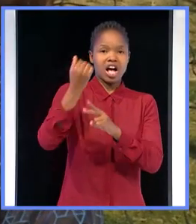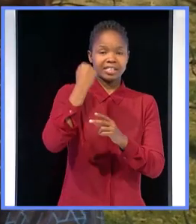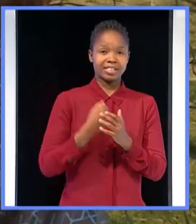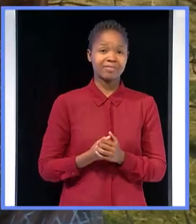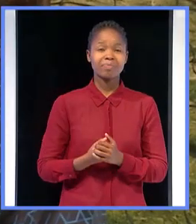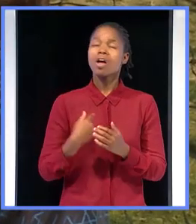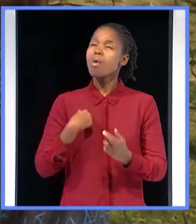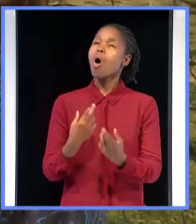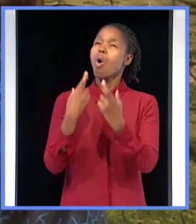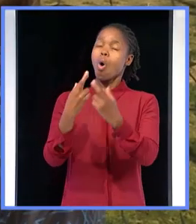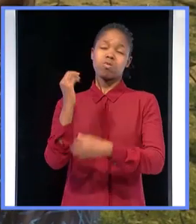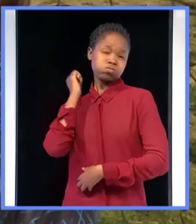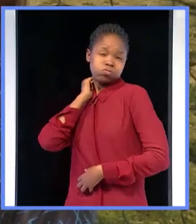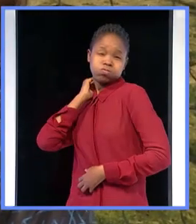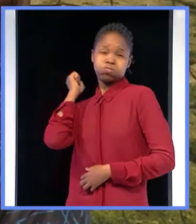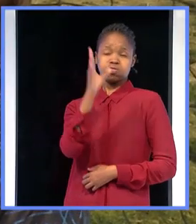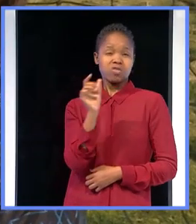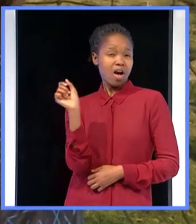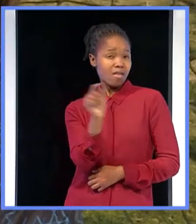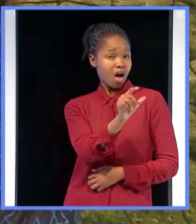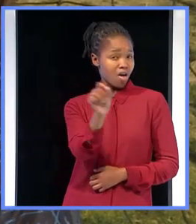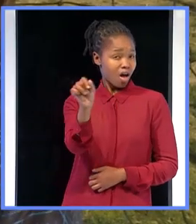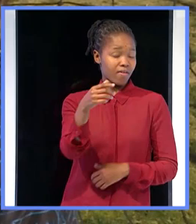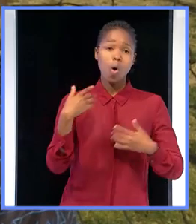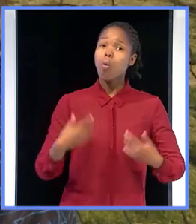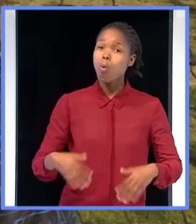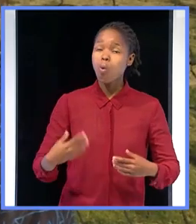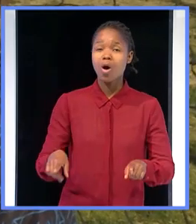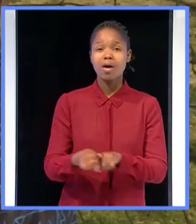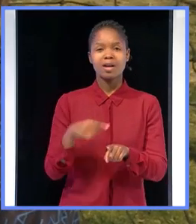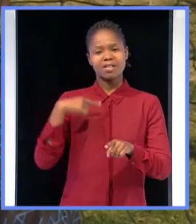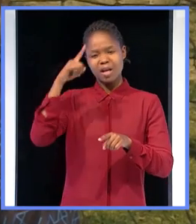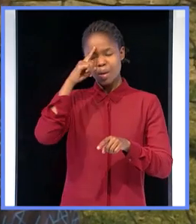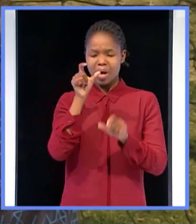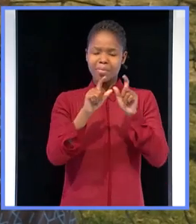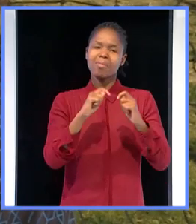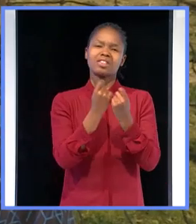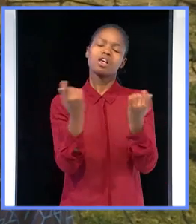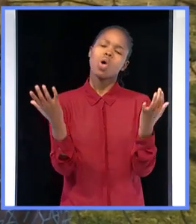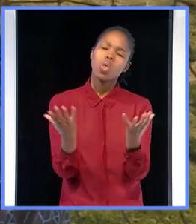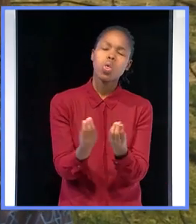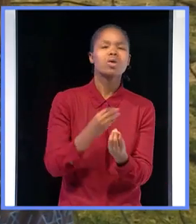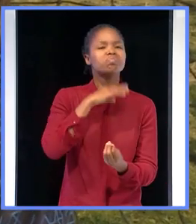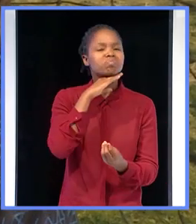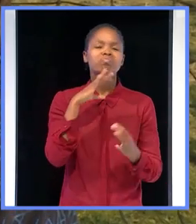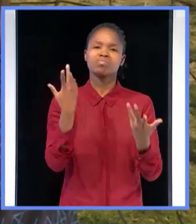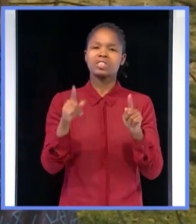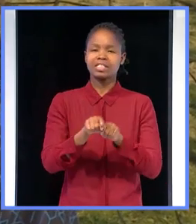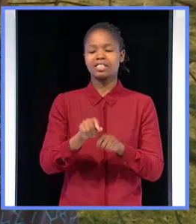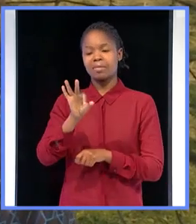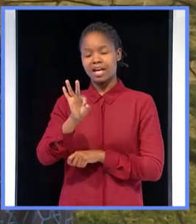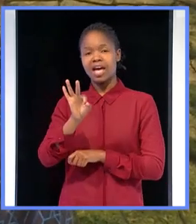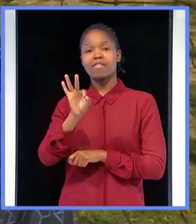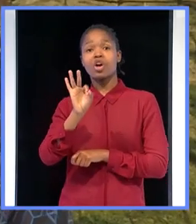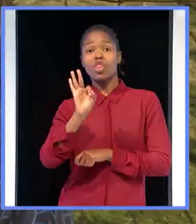eintlik mense in my klas wat saam met my gaan deelneem nie. So dit is nie 'n medal event nie, want daar is nie ander F38s